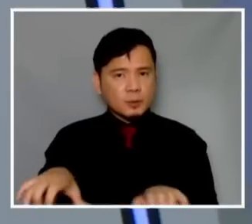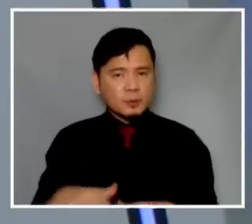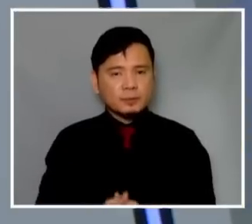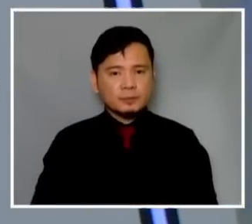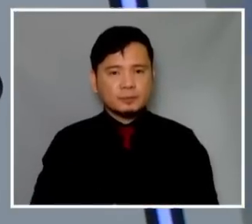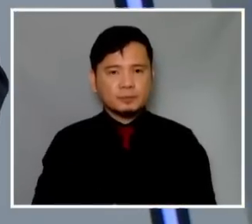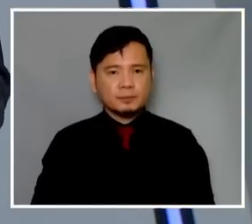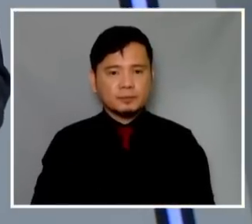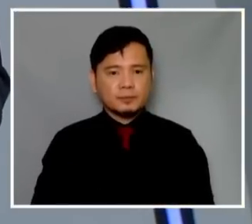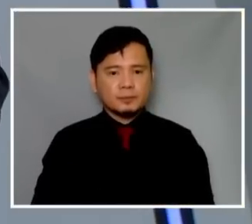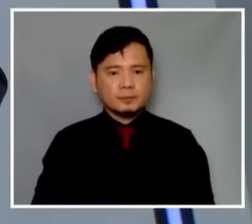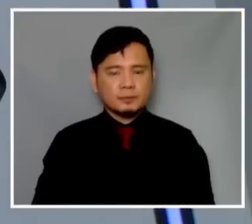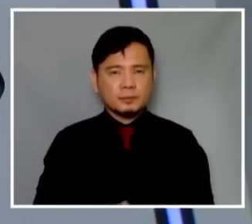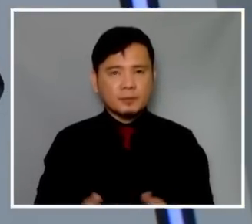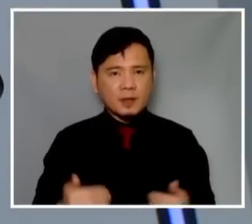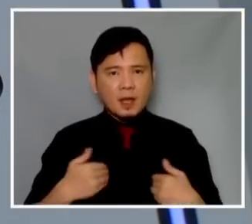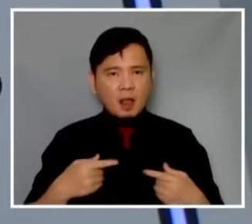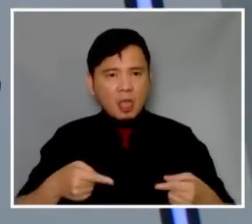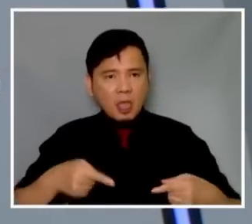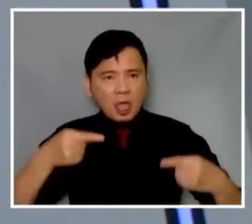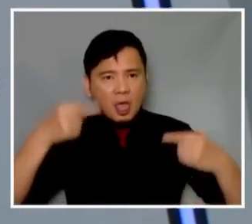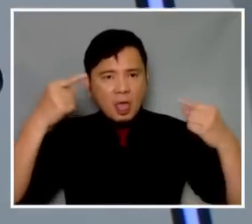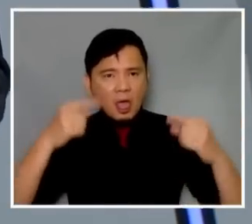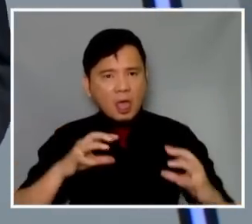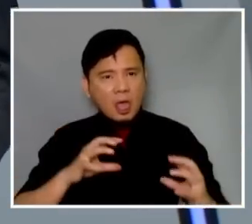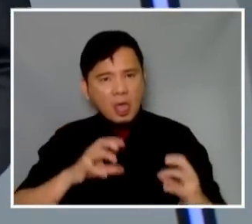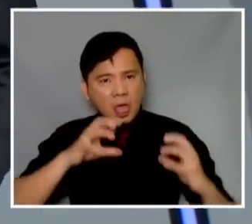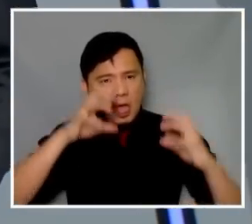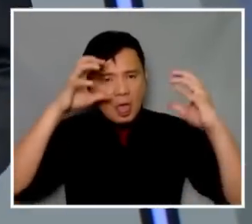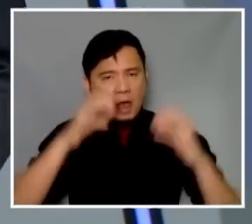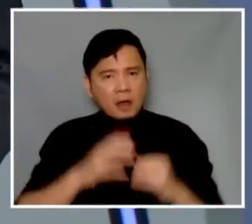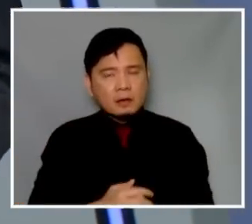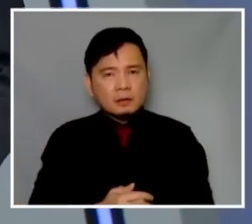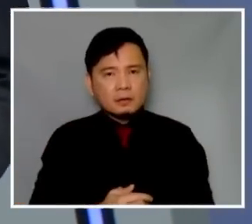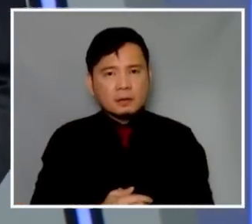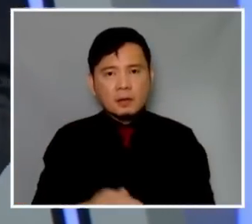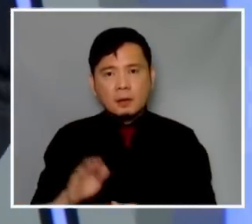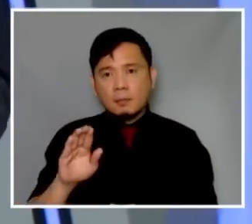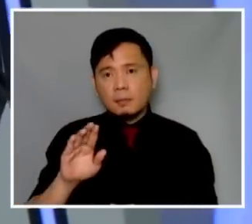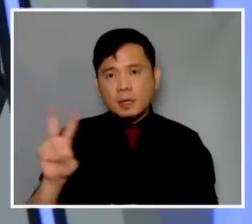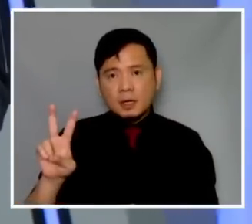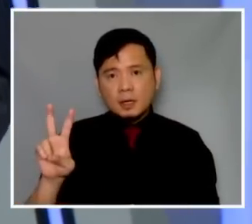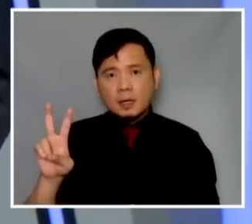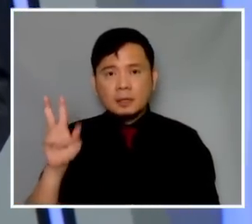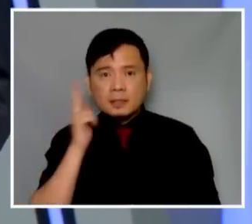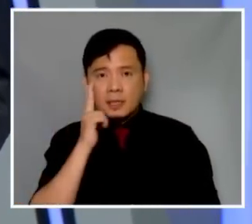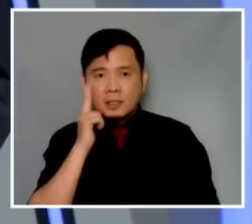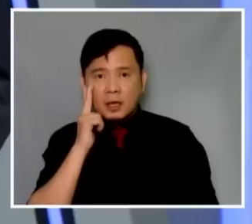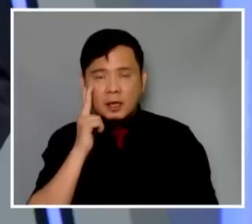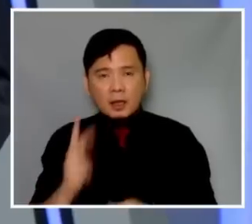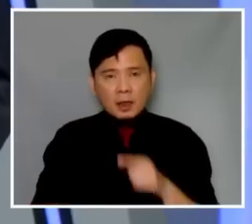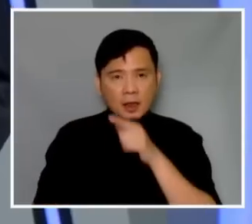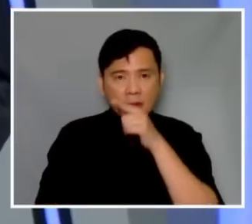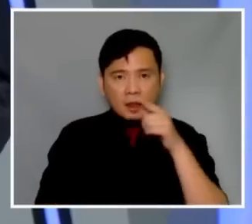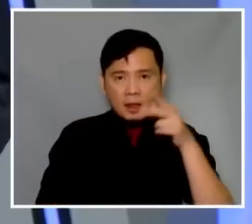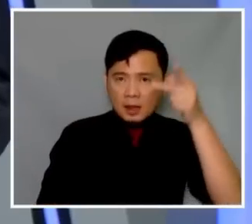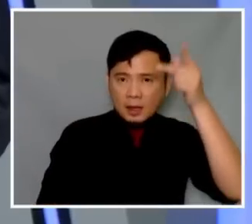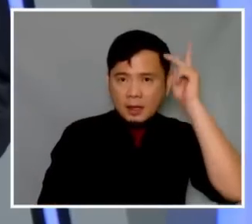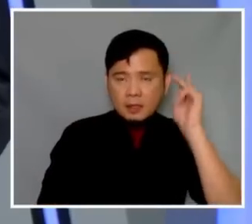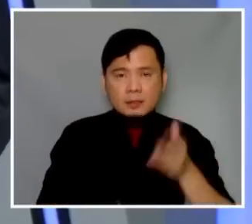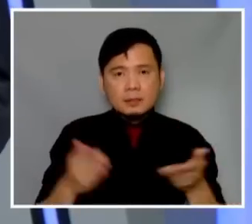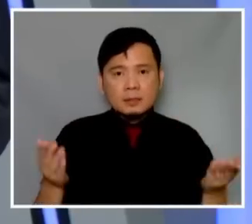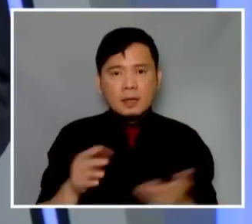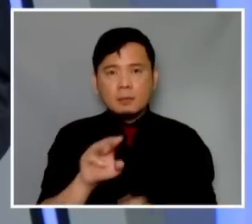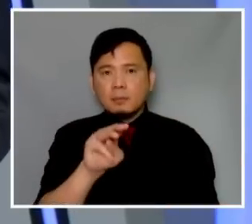Naging tensyonado ang pagkikita ng mga taga-suporta ng tambalang Marcos Duterte at Robredo Pangilinan sa isang mall